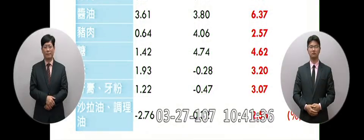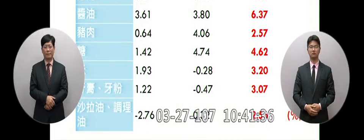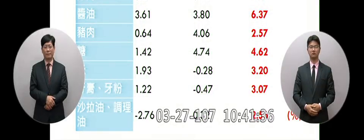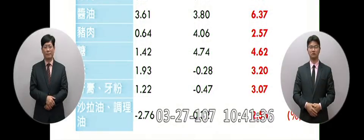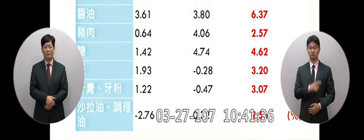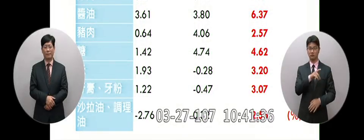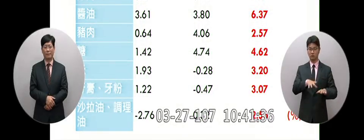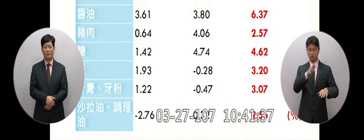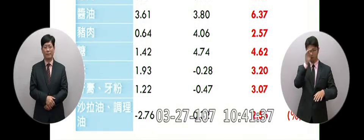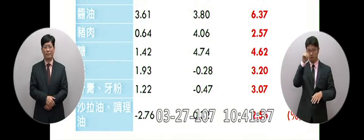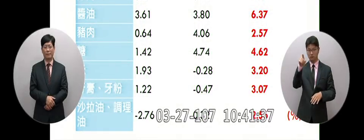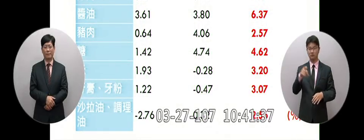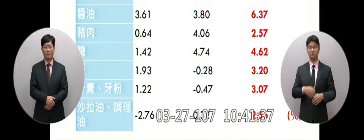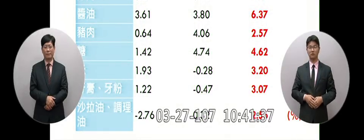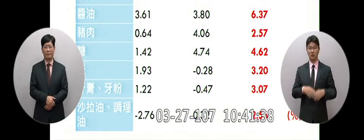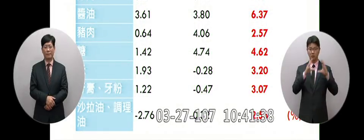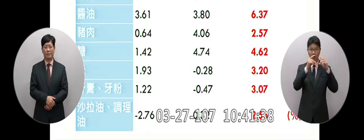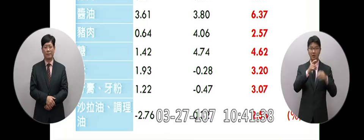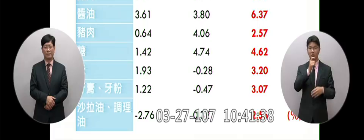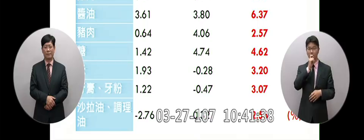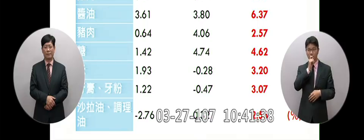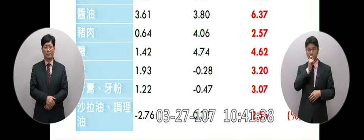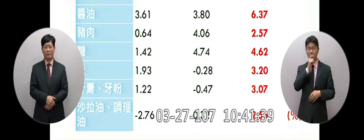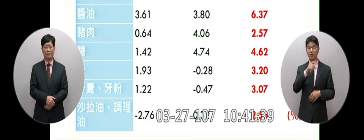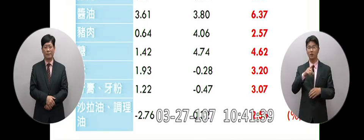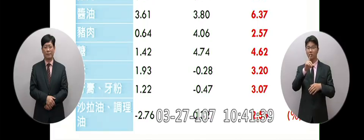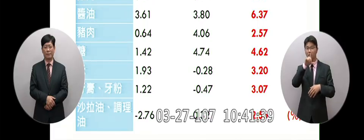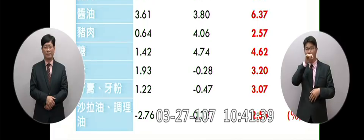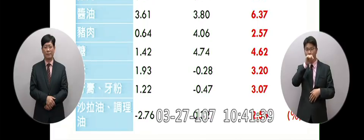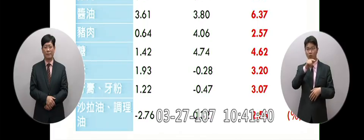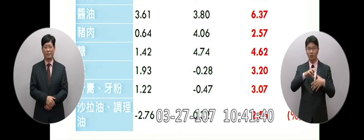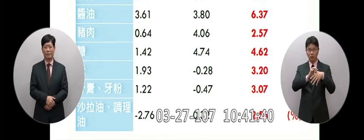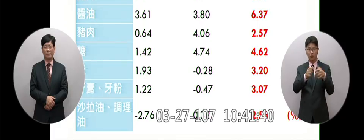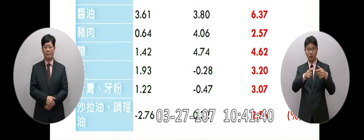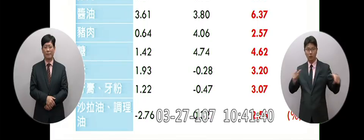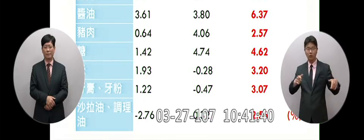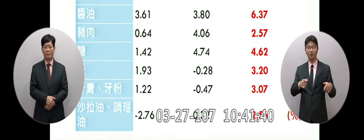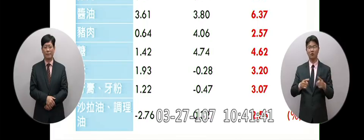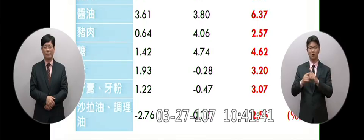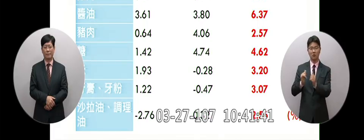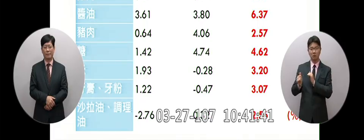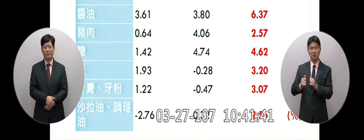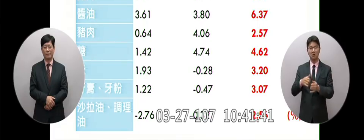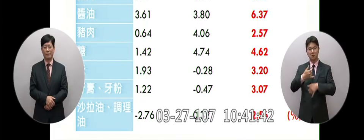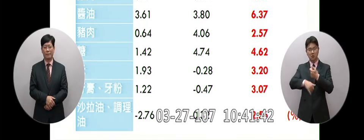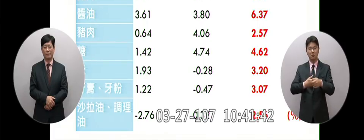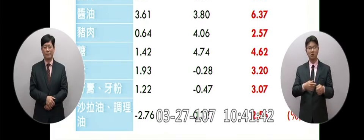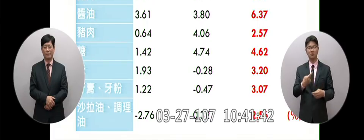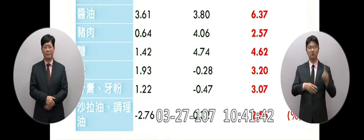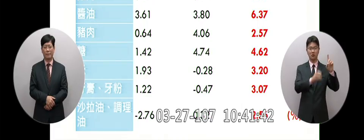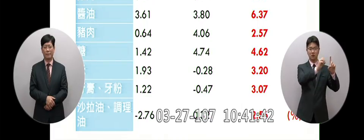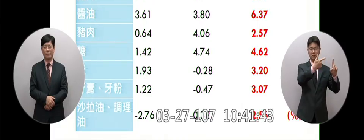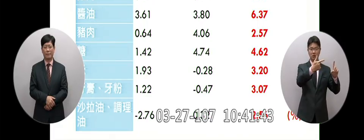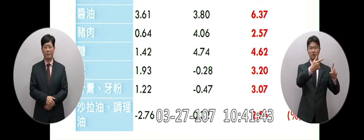来，你看，包括面包、鲜奶、鸡肉，这个我们民生用品。所有的从